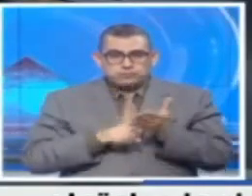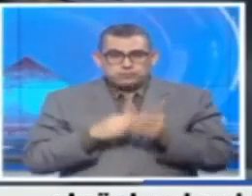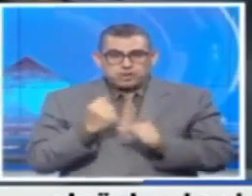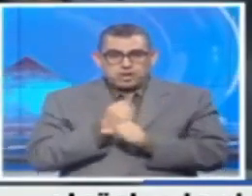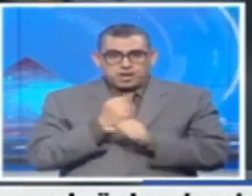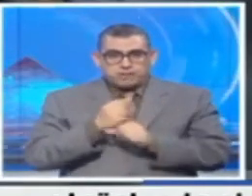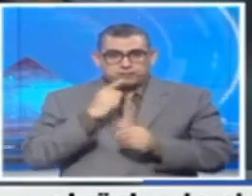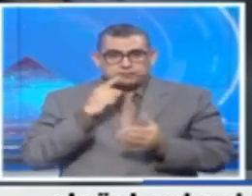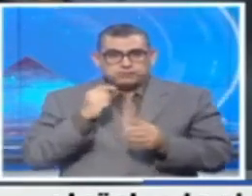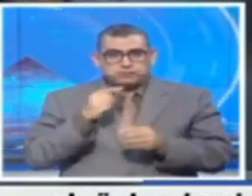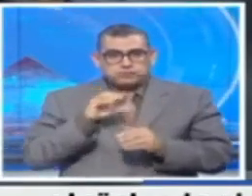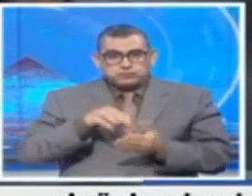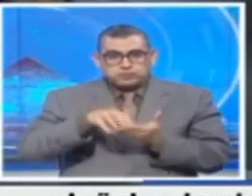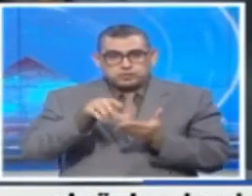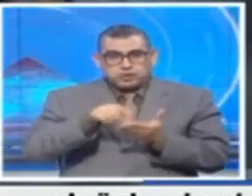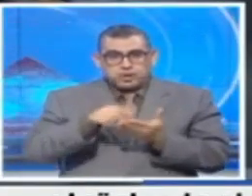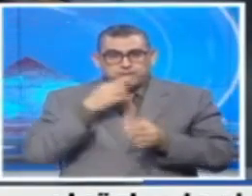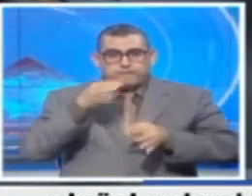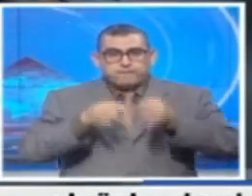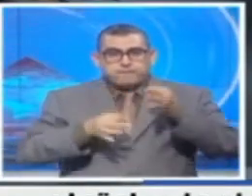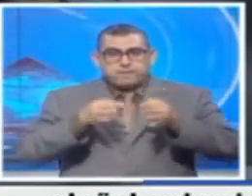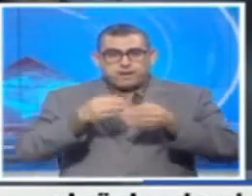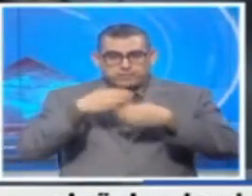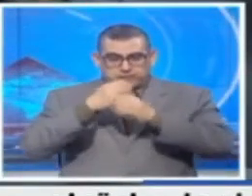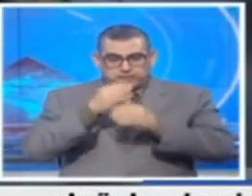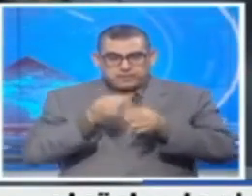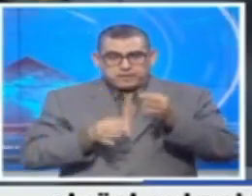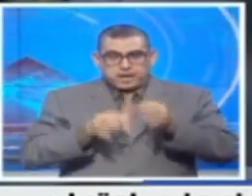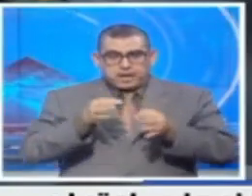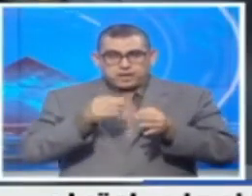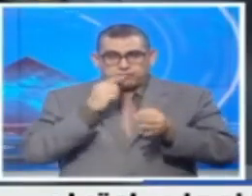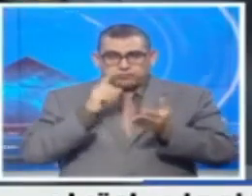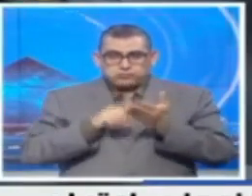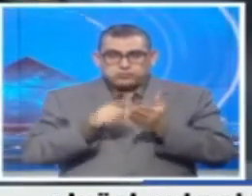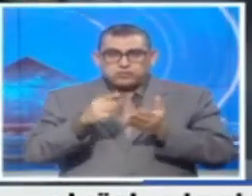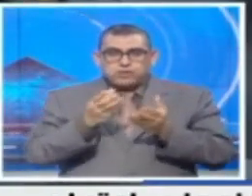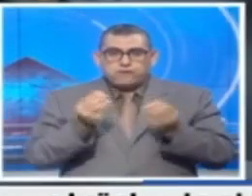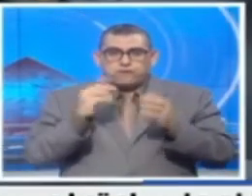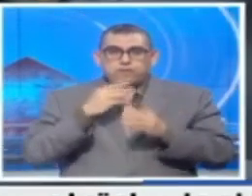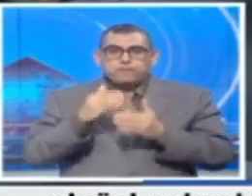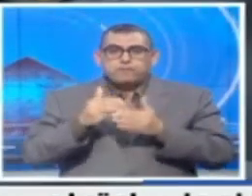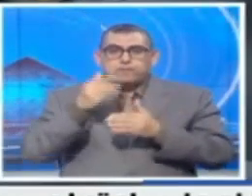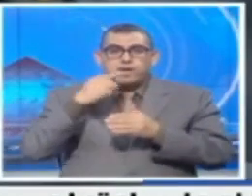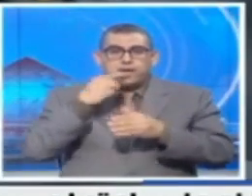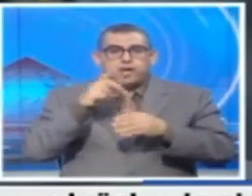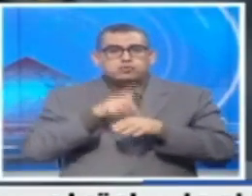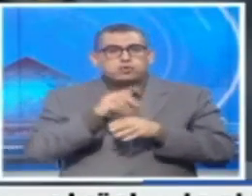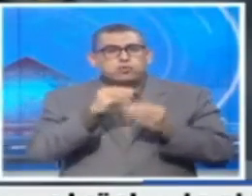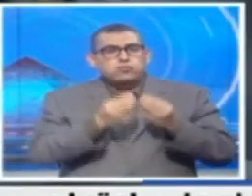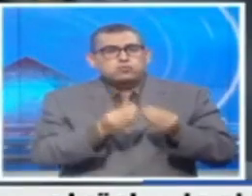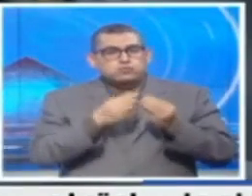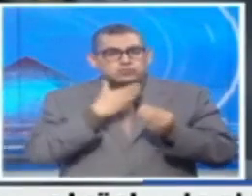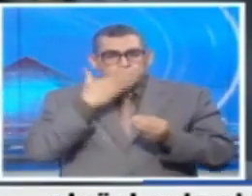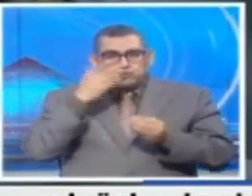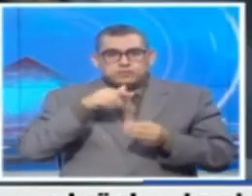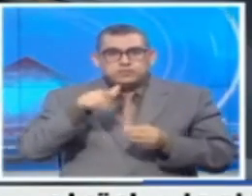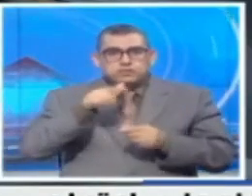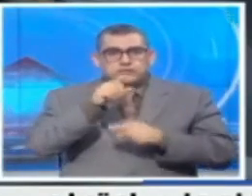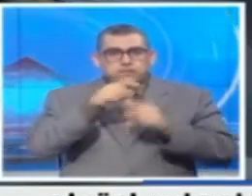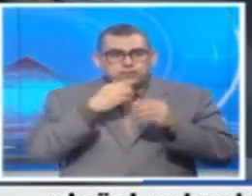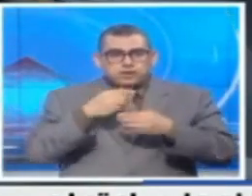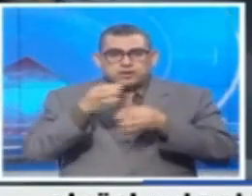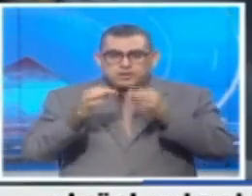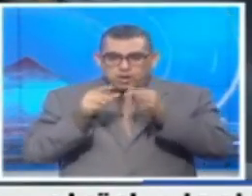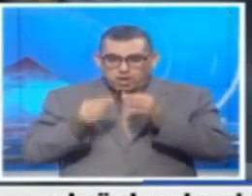وهو قطاع المعامل اللي بيتوقف عليها تشخيص أكتر من 66% من